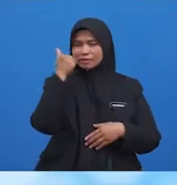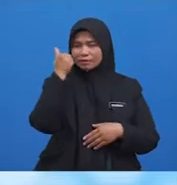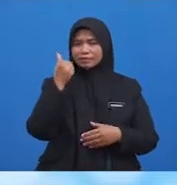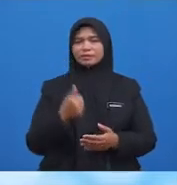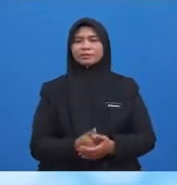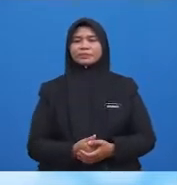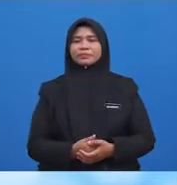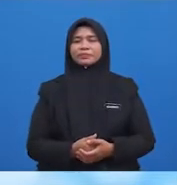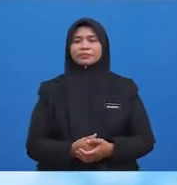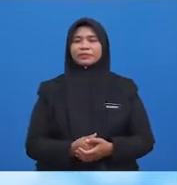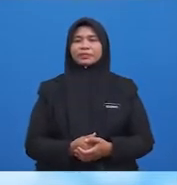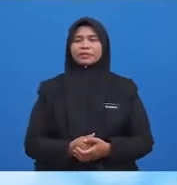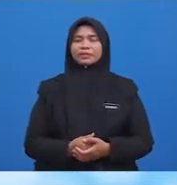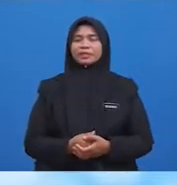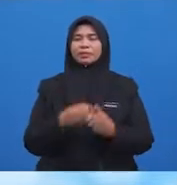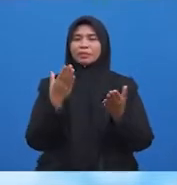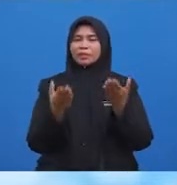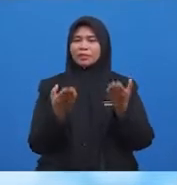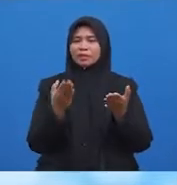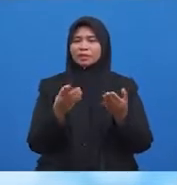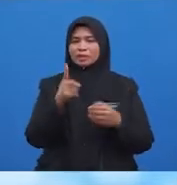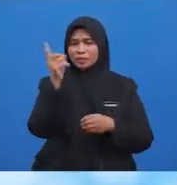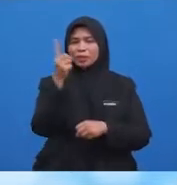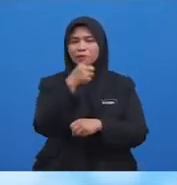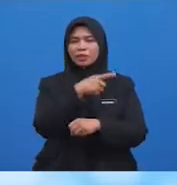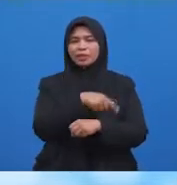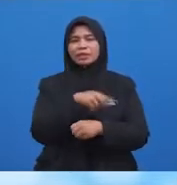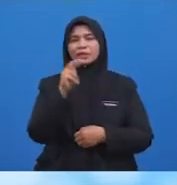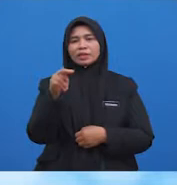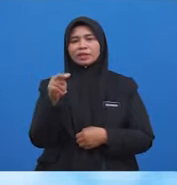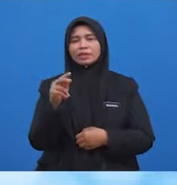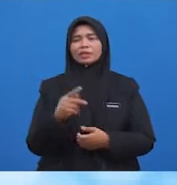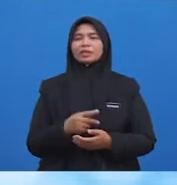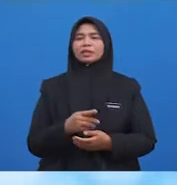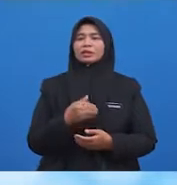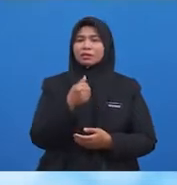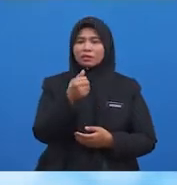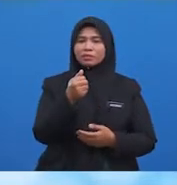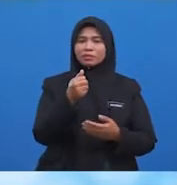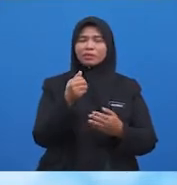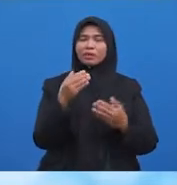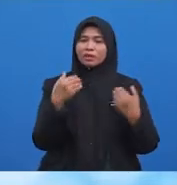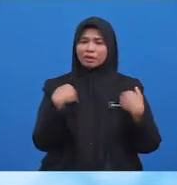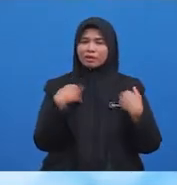bukan mungkin satu hari nanti kamu berpeluang untuk menyambung